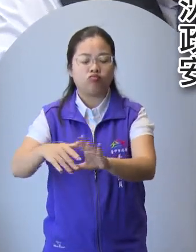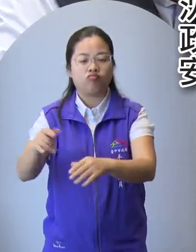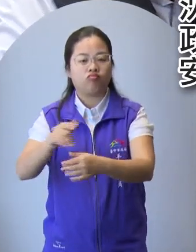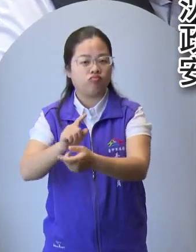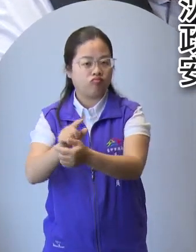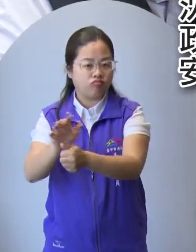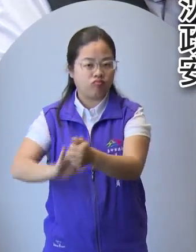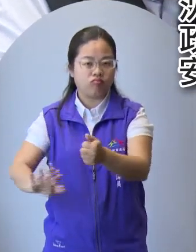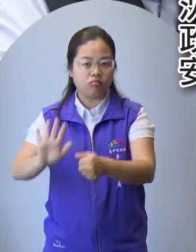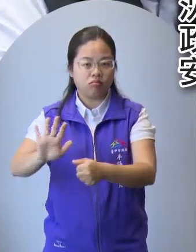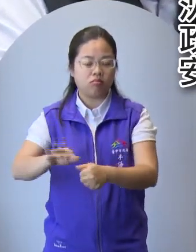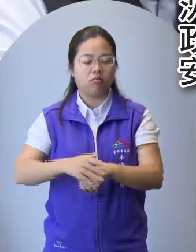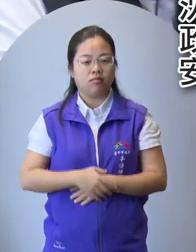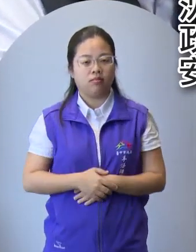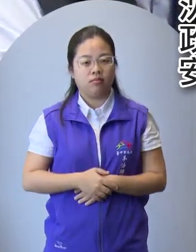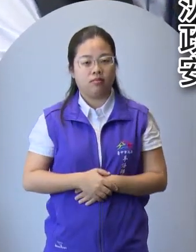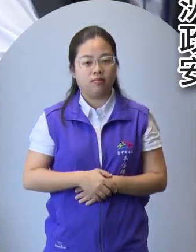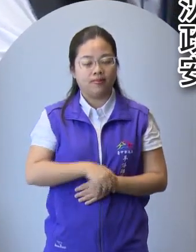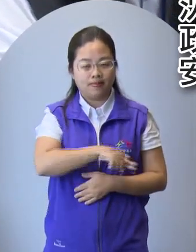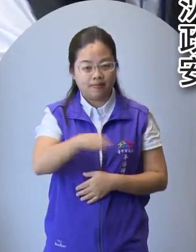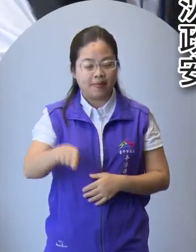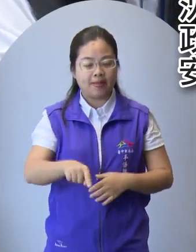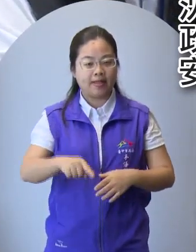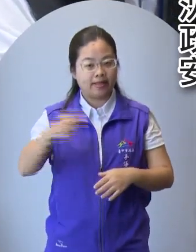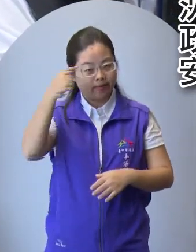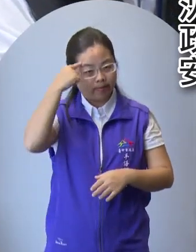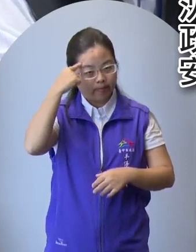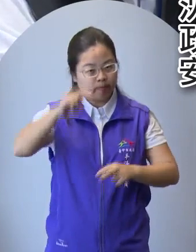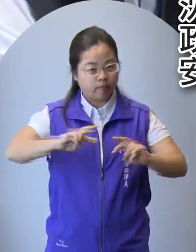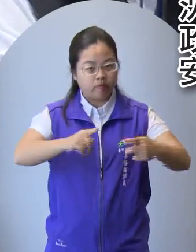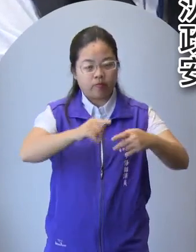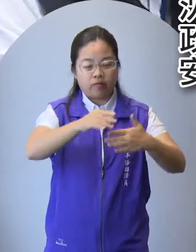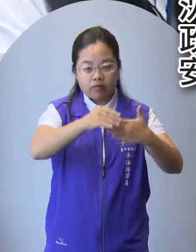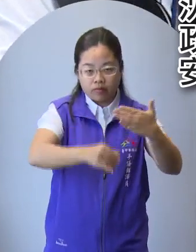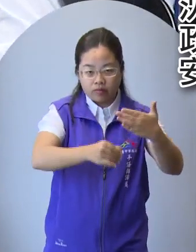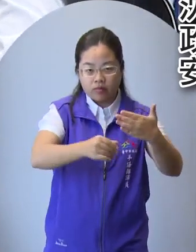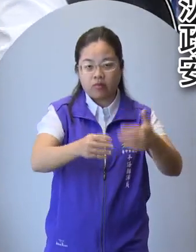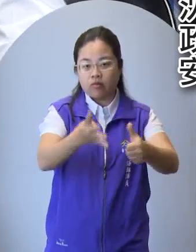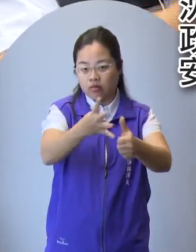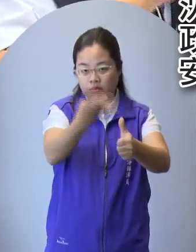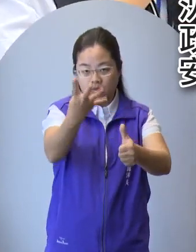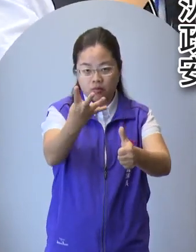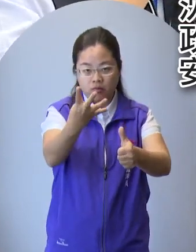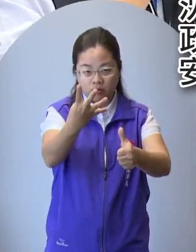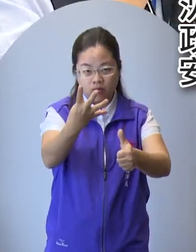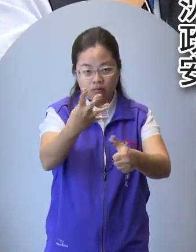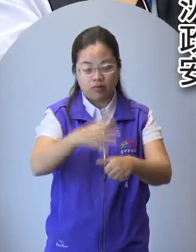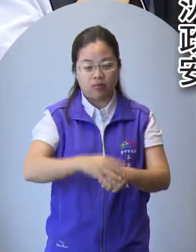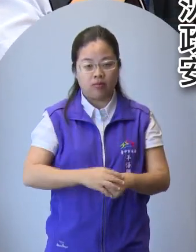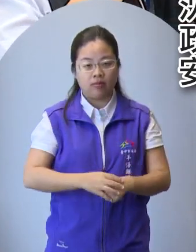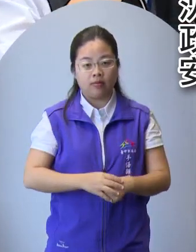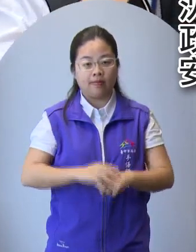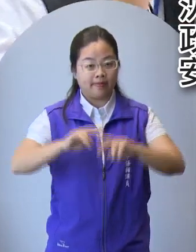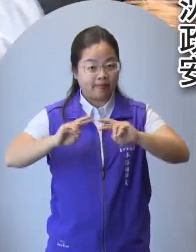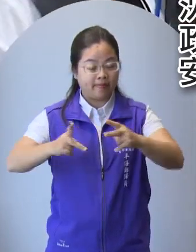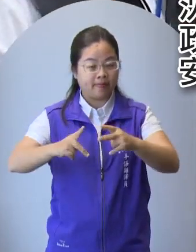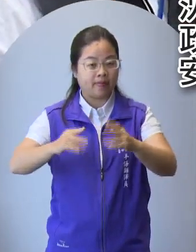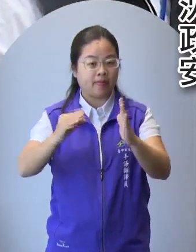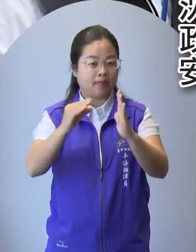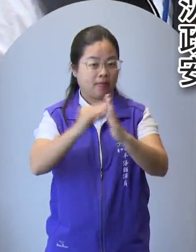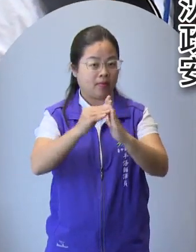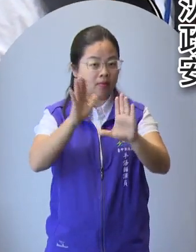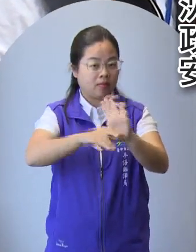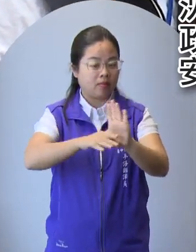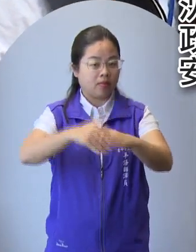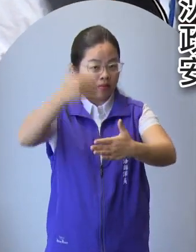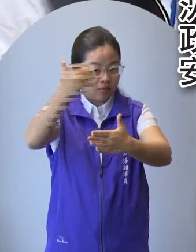动。因此呢，我们修正其中的第四条，来直接定名房屋税的税率减征